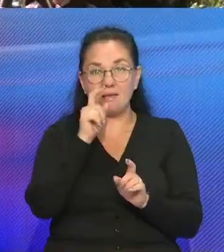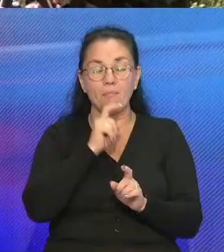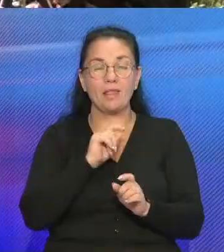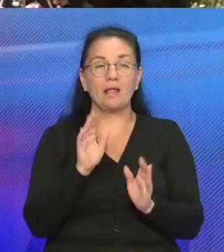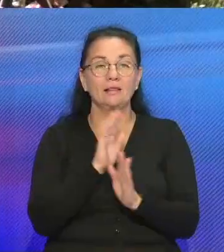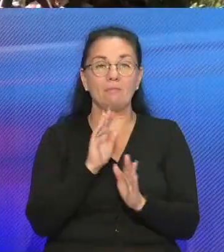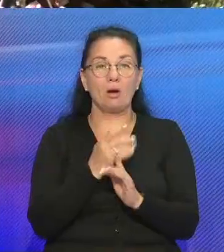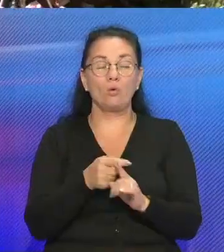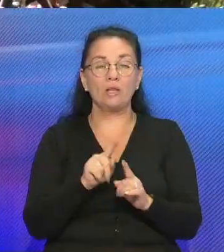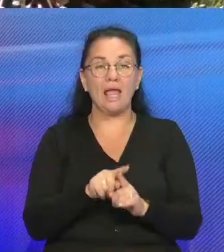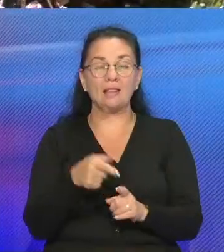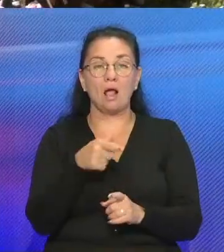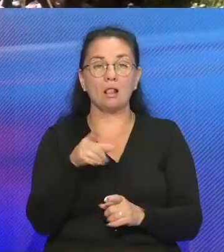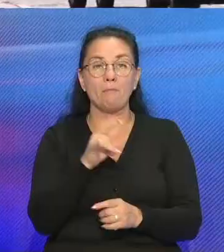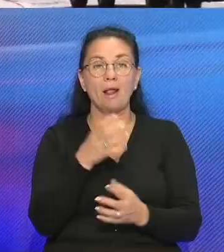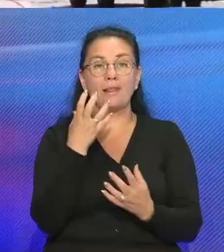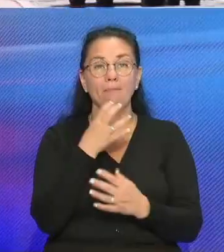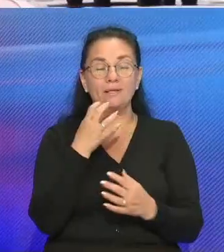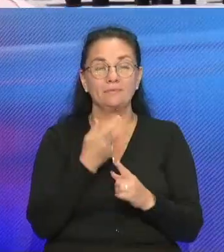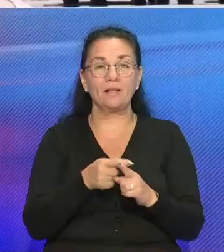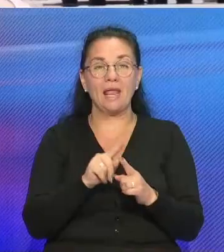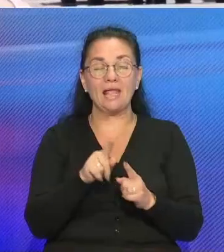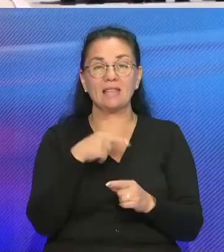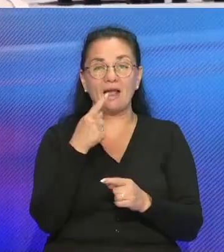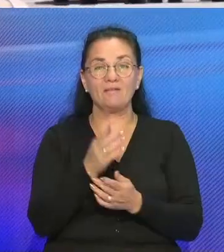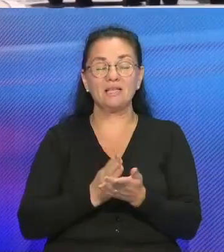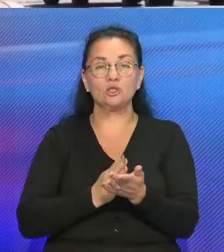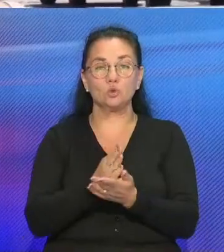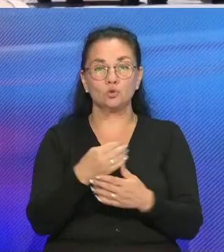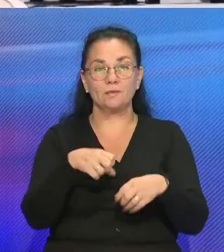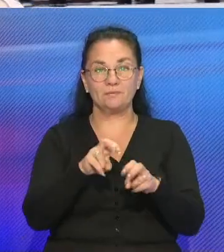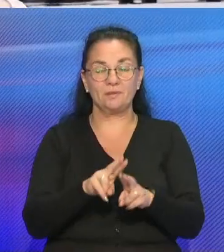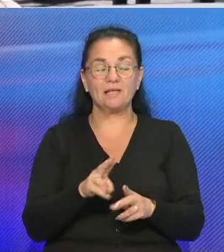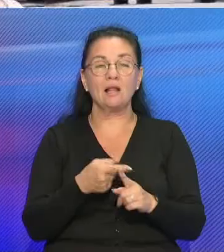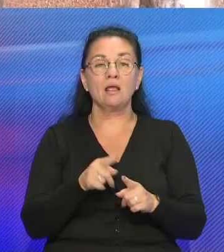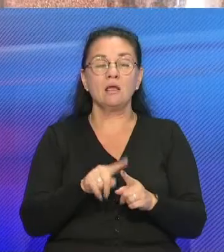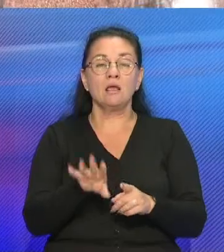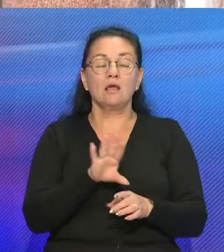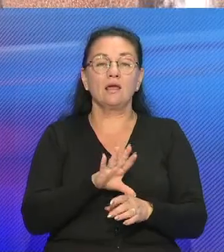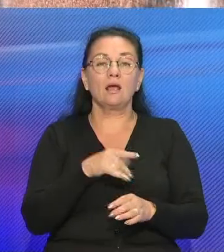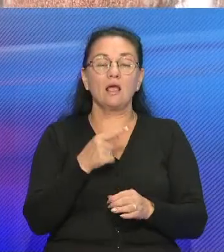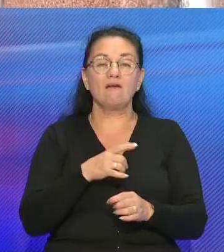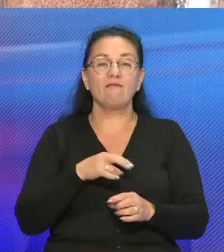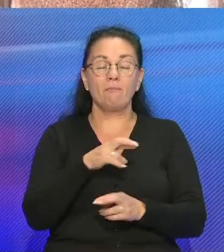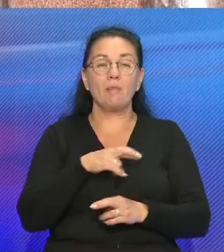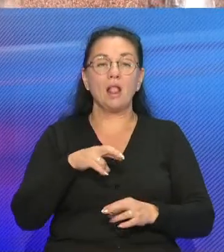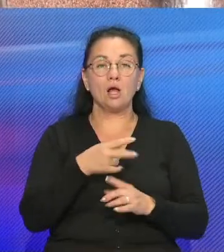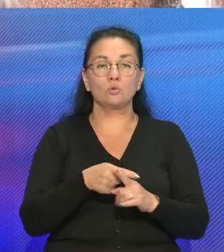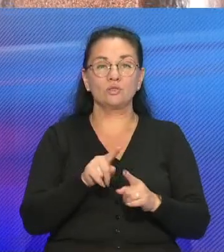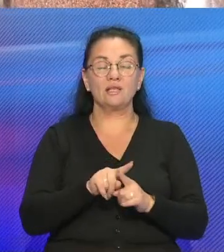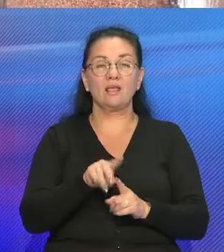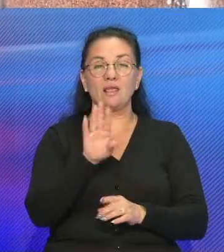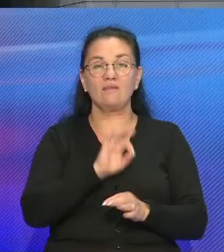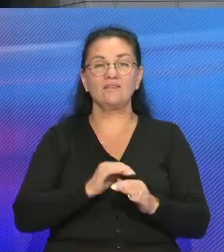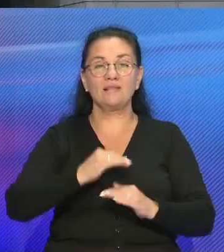прикмета глобального потепления. Это означает гидрометеослужбы практично у всех краев свету, у тым ліку і Беларусі. Амплітуды